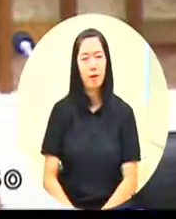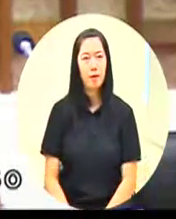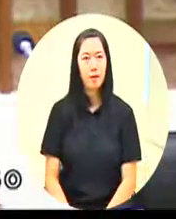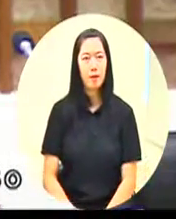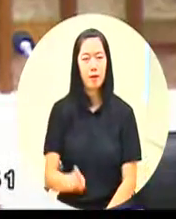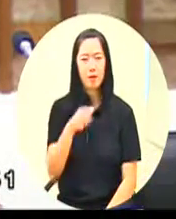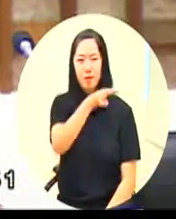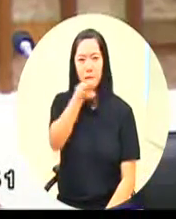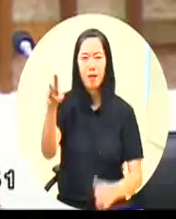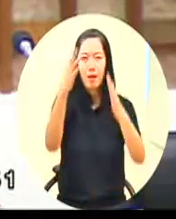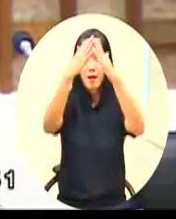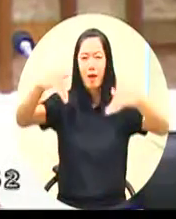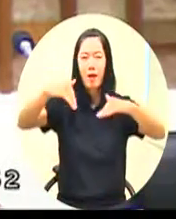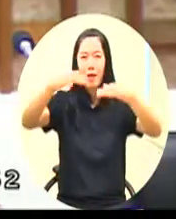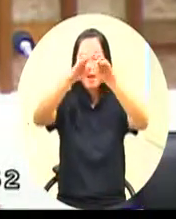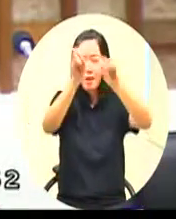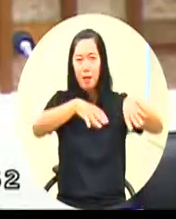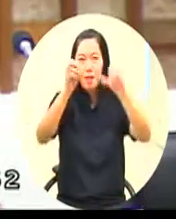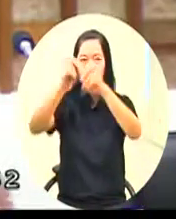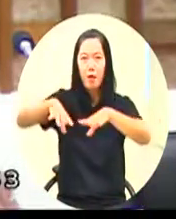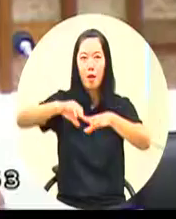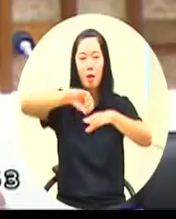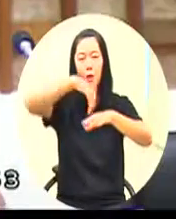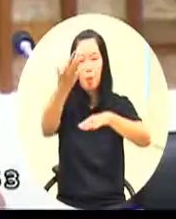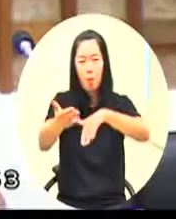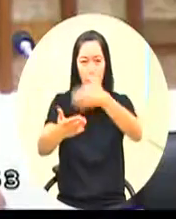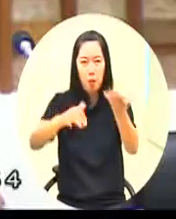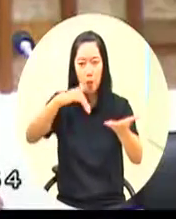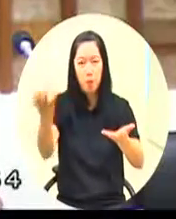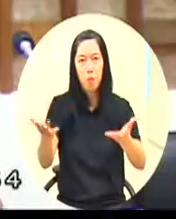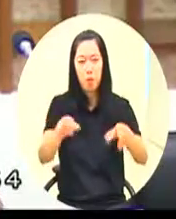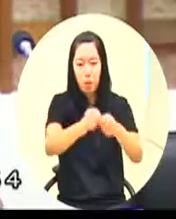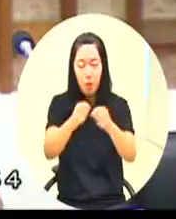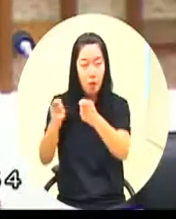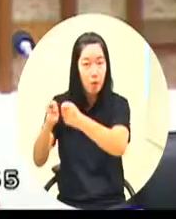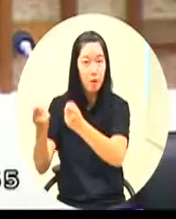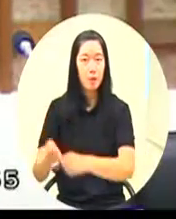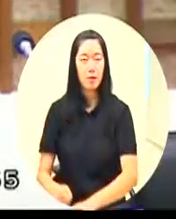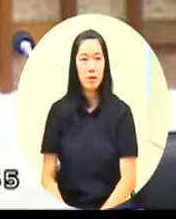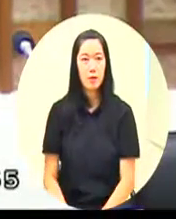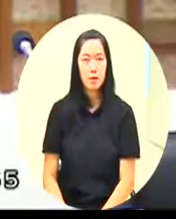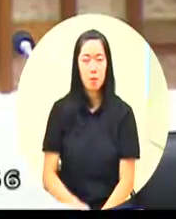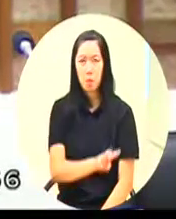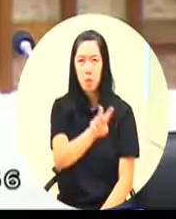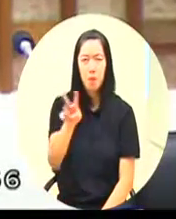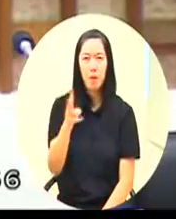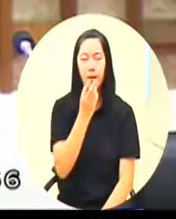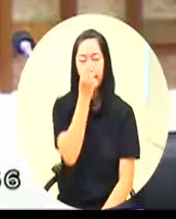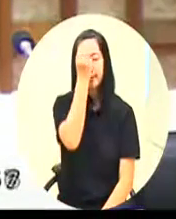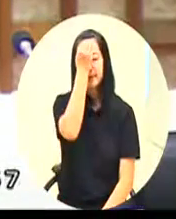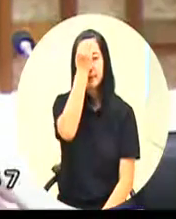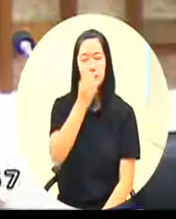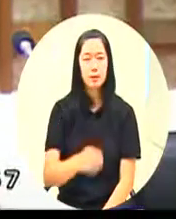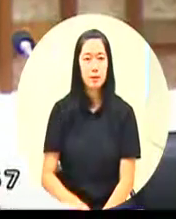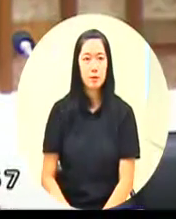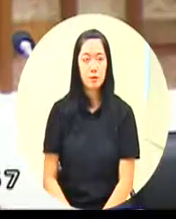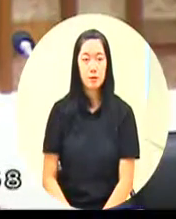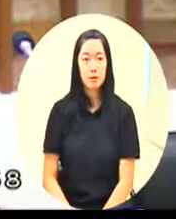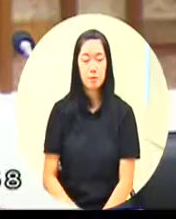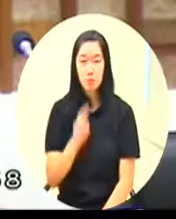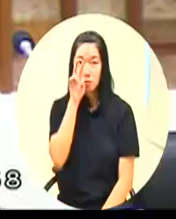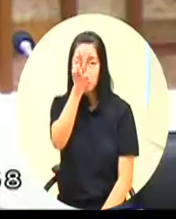花的一个这个病貌出来。所以说这个面貌一呈现出来，也看到我这一次看到教育